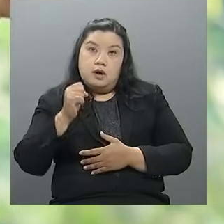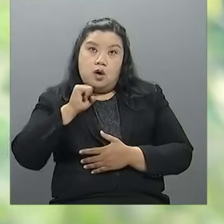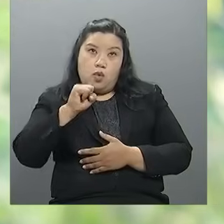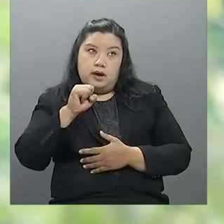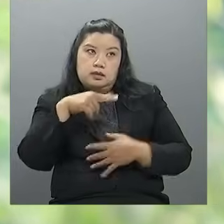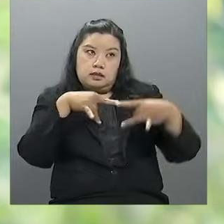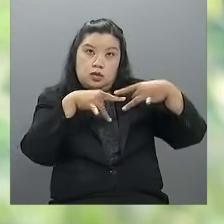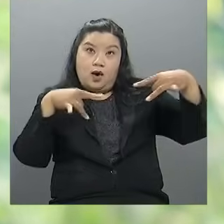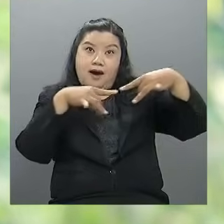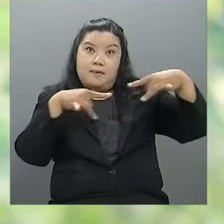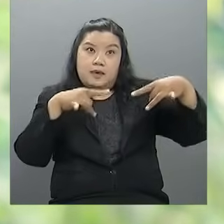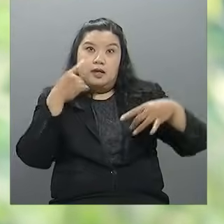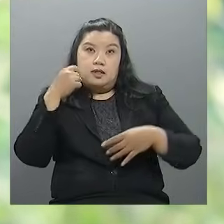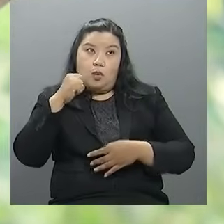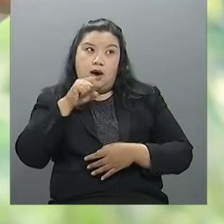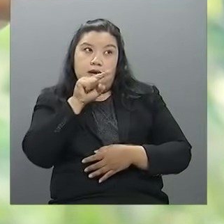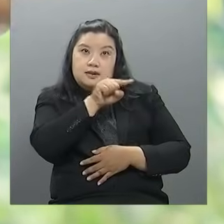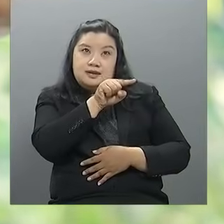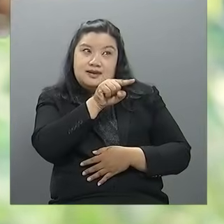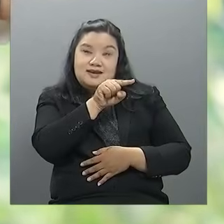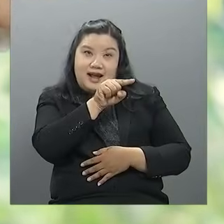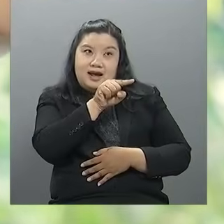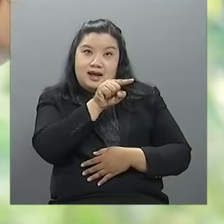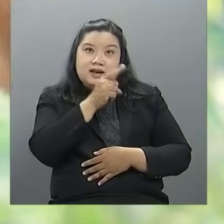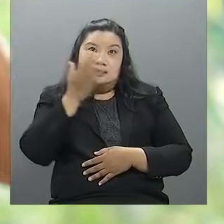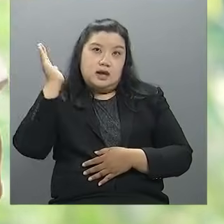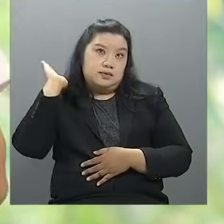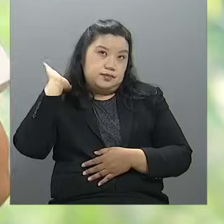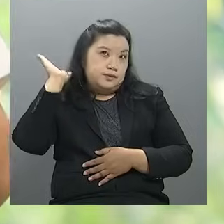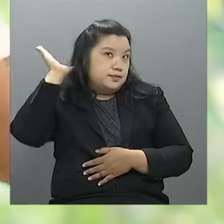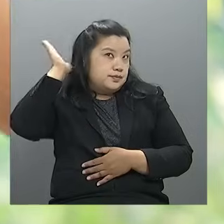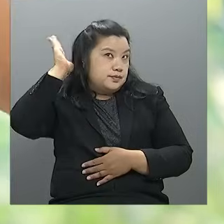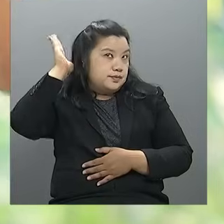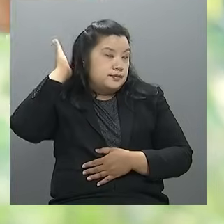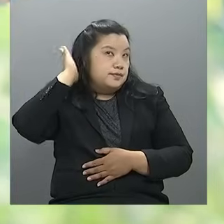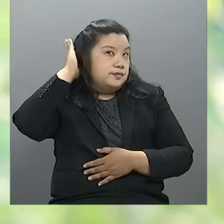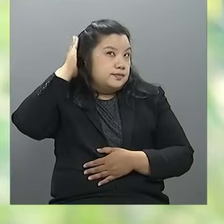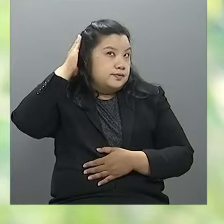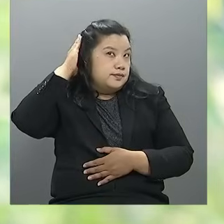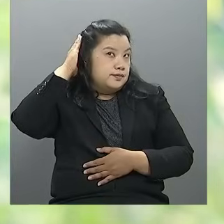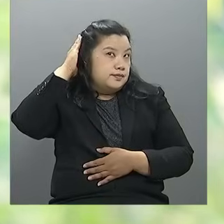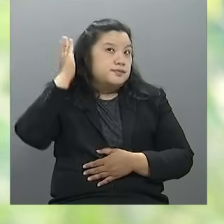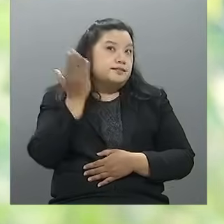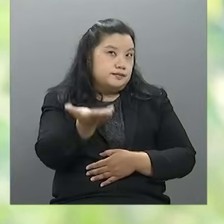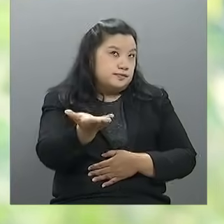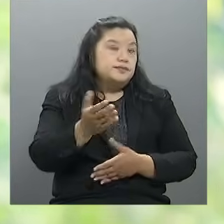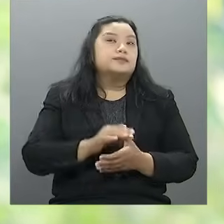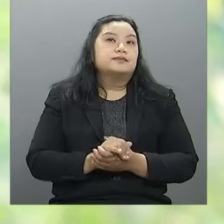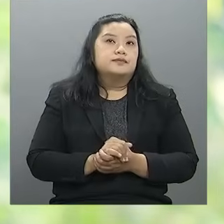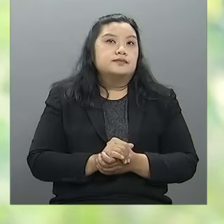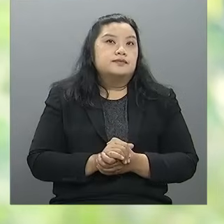ความักจะไดอัสารเดียวกัแล้วกกดลกษณะนี้อัแ ลองตช่วงฐานคอดน ๆ กำรถ้ d